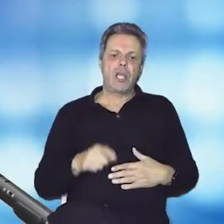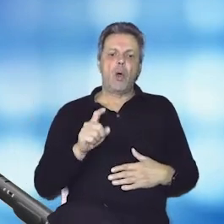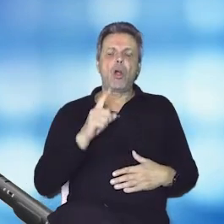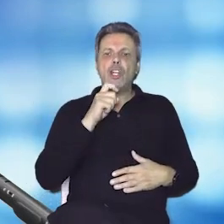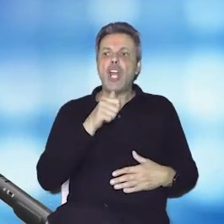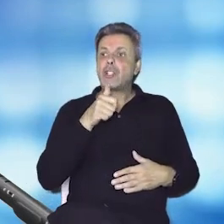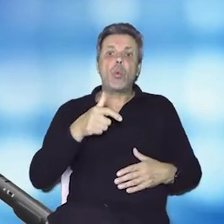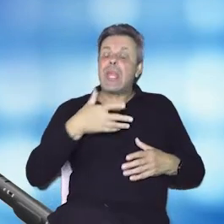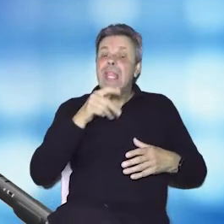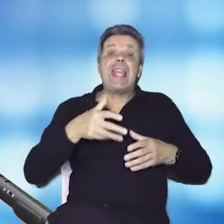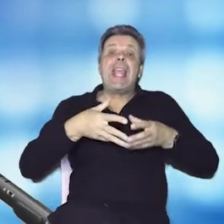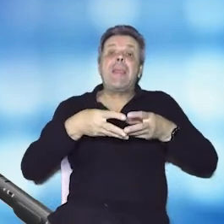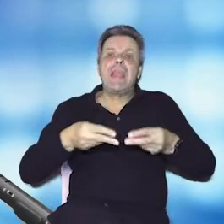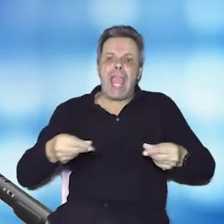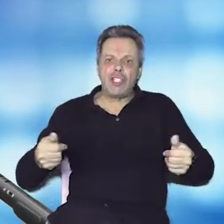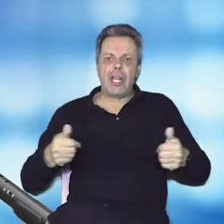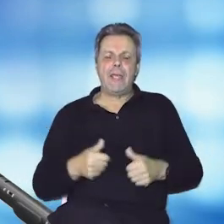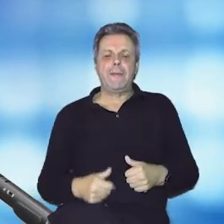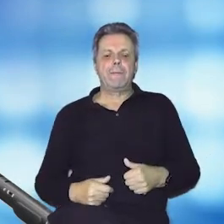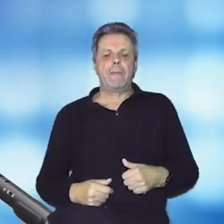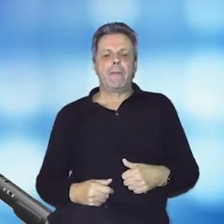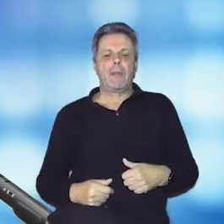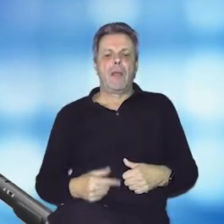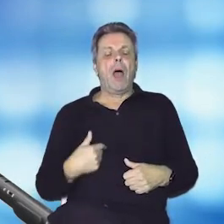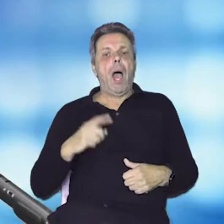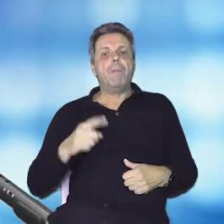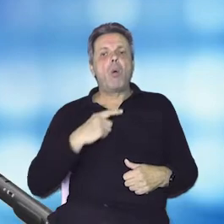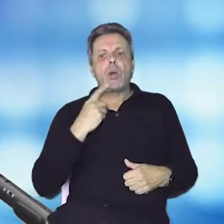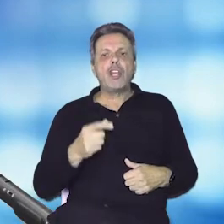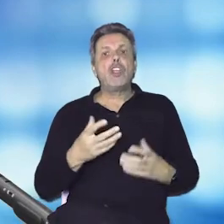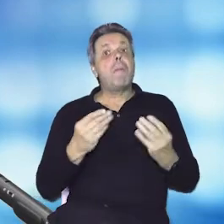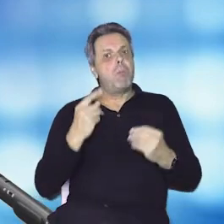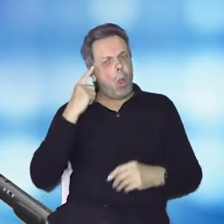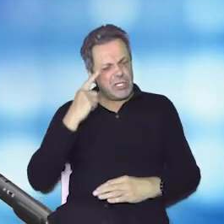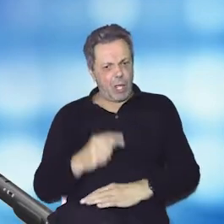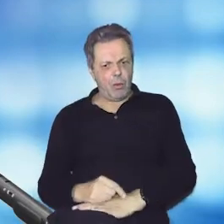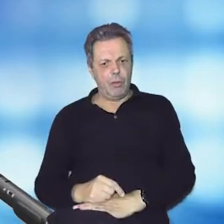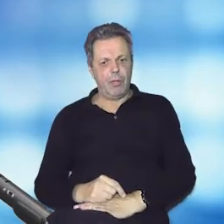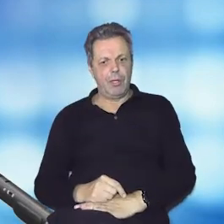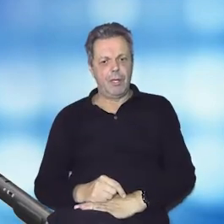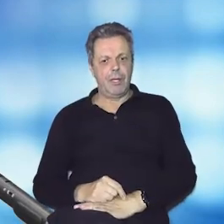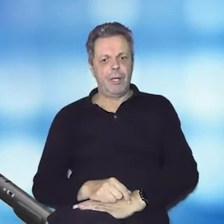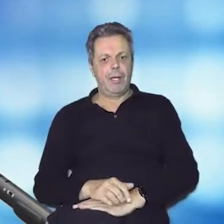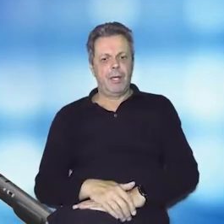čak postaju nježni, evo. Čak postaju krasno. Nježni. A mogu vam reći da i dosta znaju.